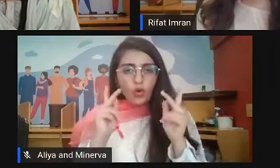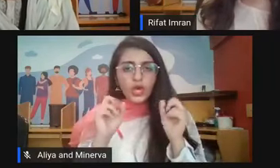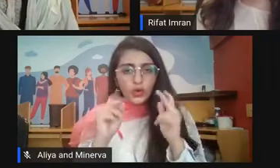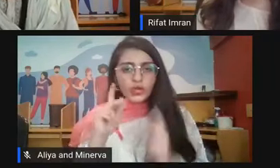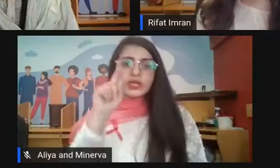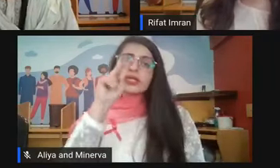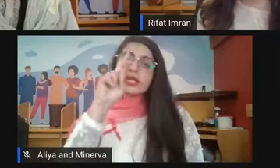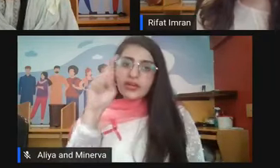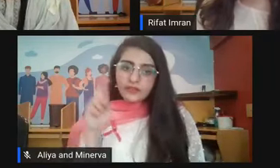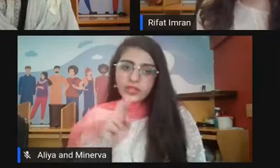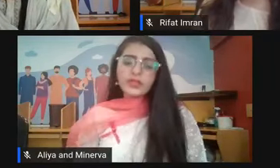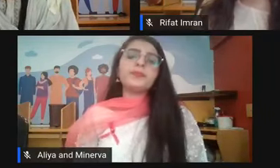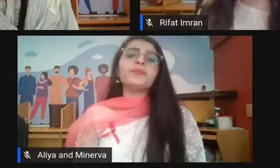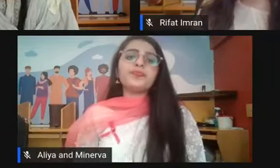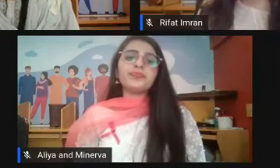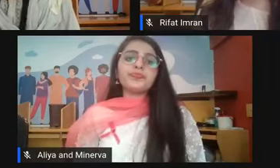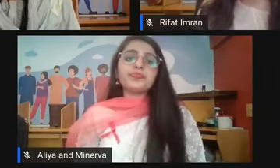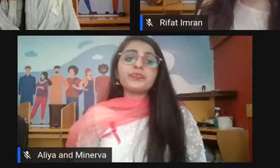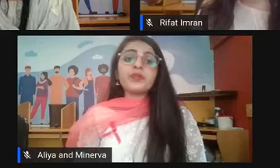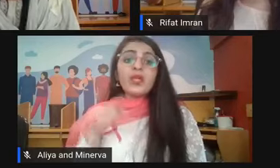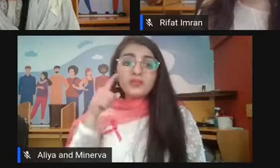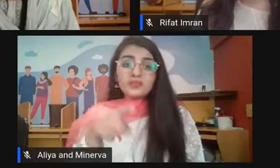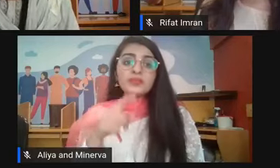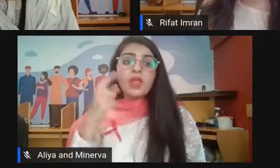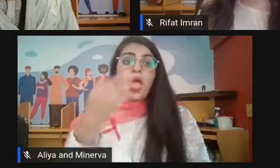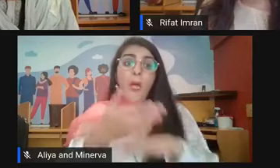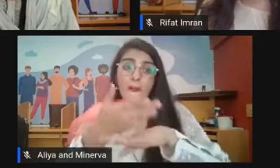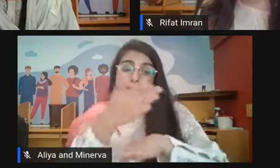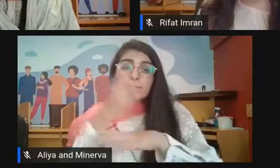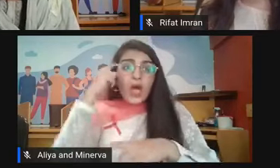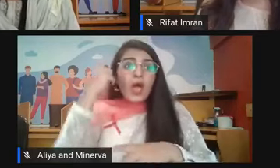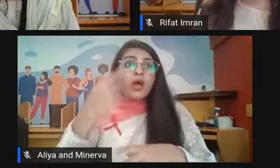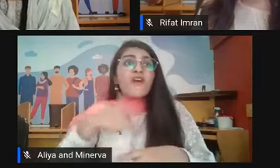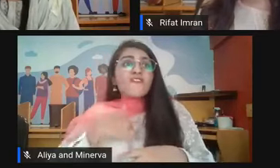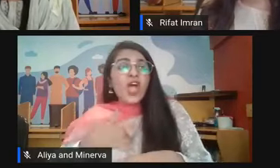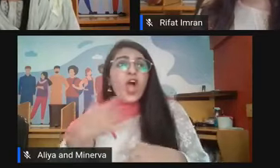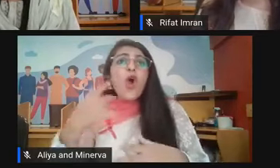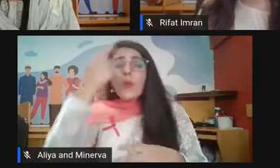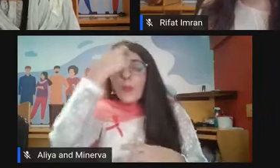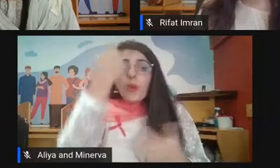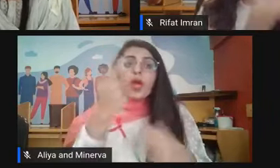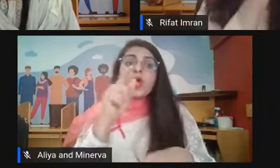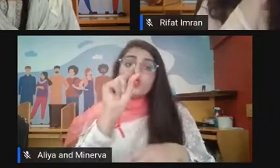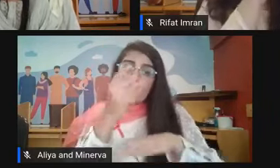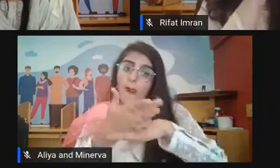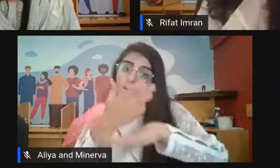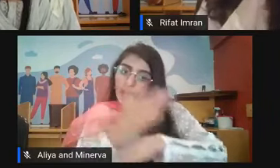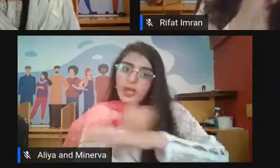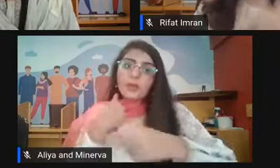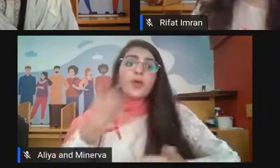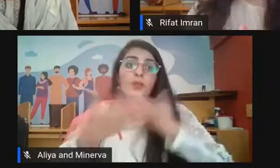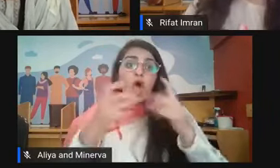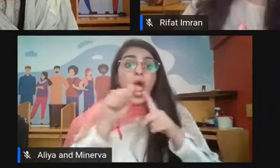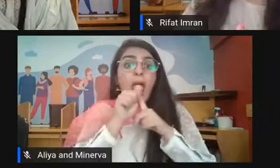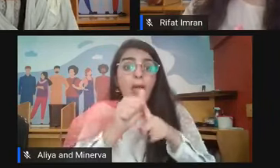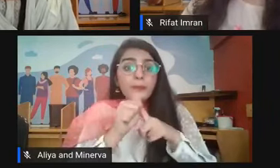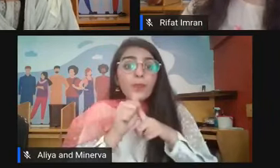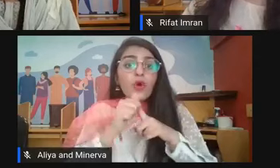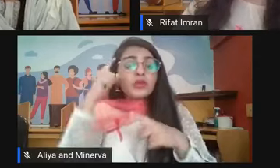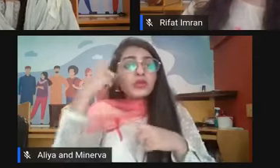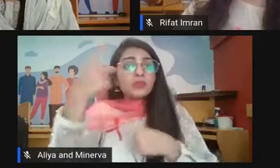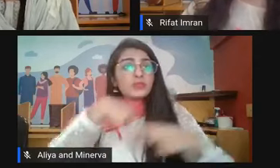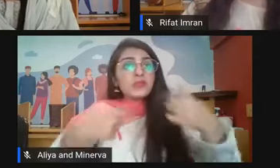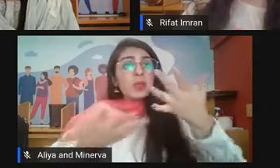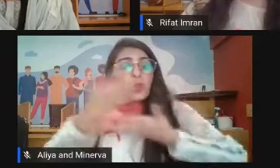लिसन, सिम्टम्स के जाने से पहले देयर फ्यू थिंग्स, फ्यू इंपॉर्टेंट थिंग्स दैट वी नीड टू